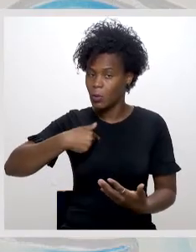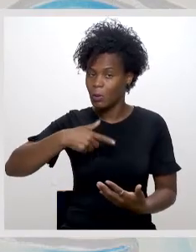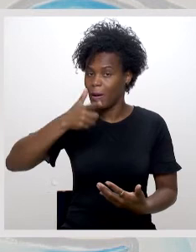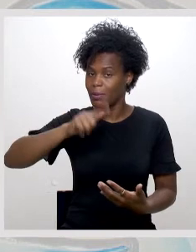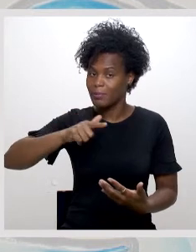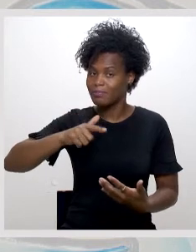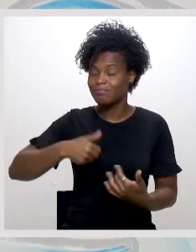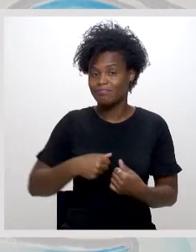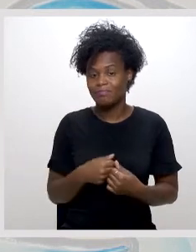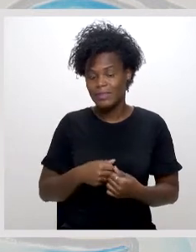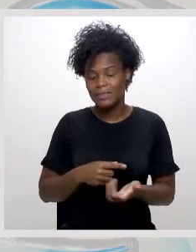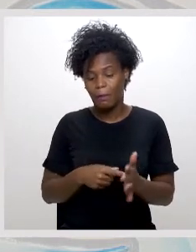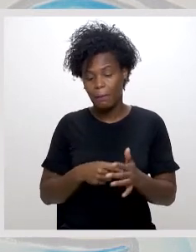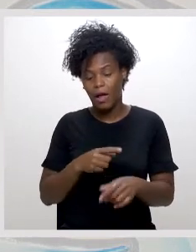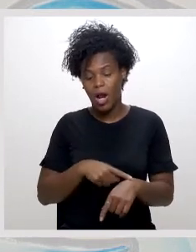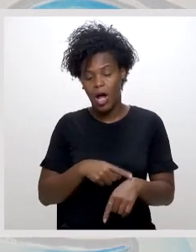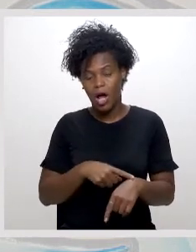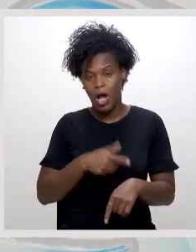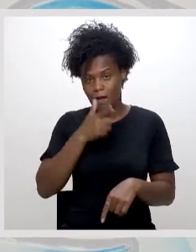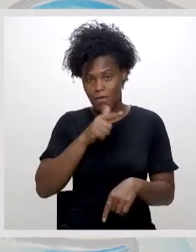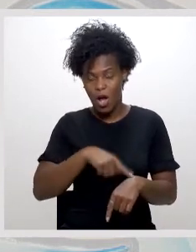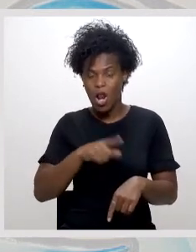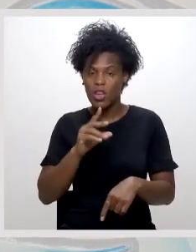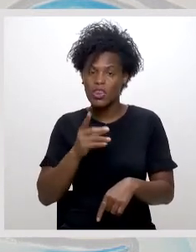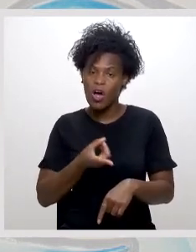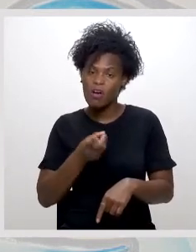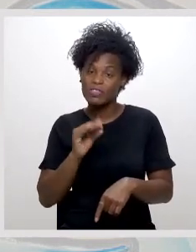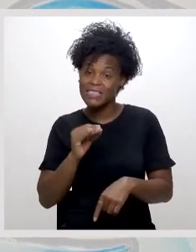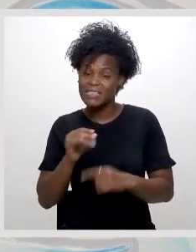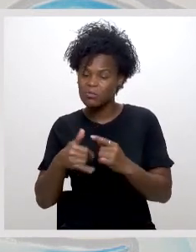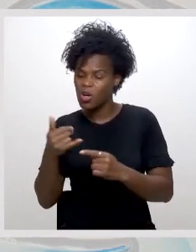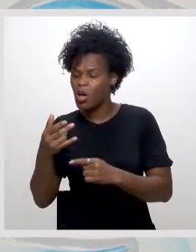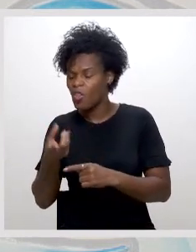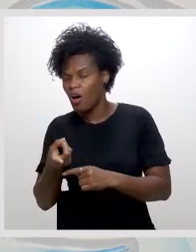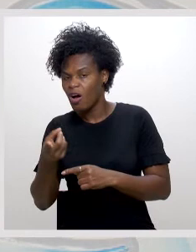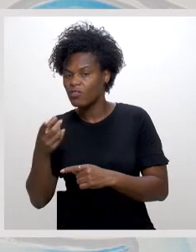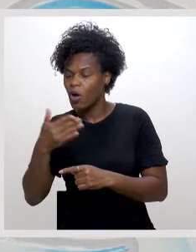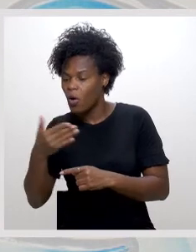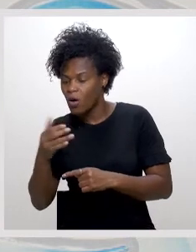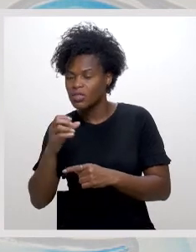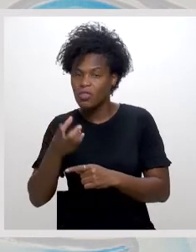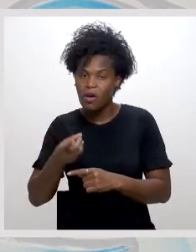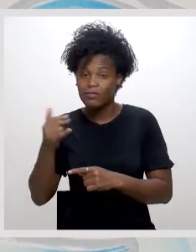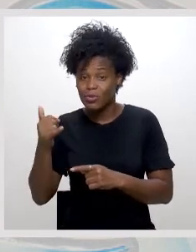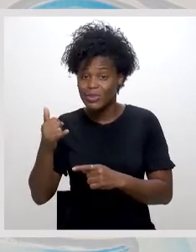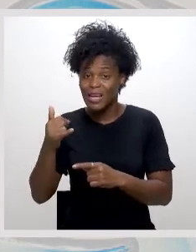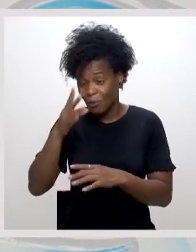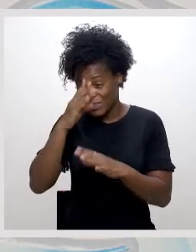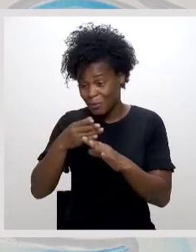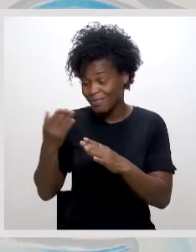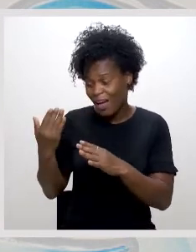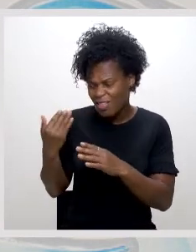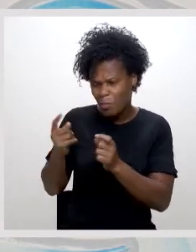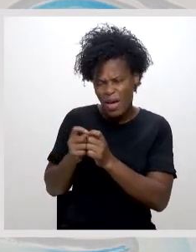café à 9h10. Et ce maintenant, il est 9h11 ou 9h12, c'est-à-dire que c'est une action qui vient de se